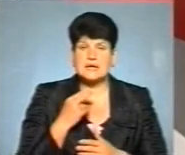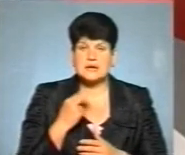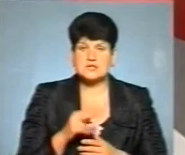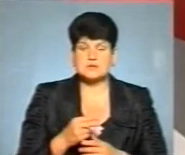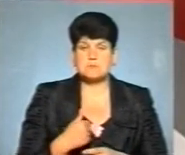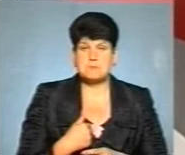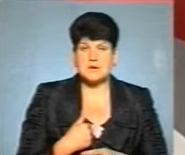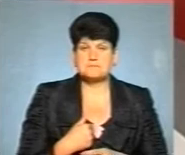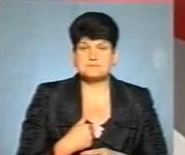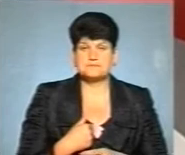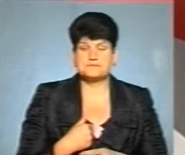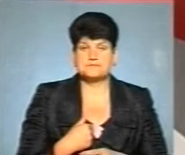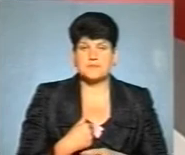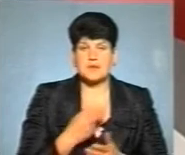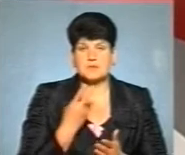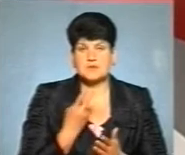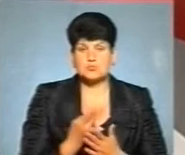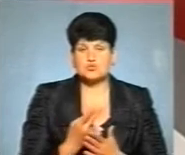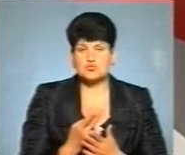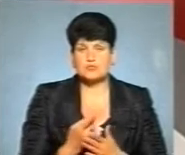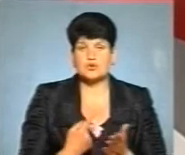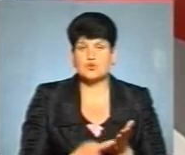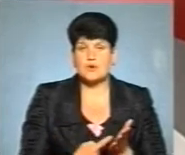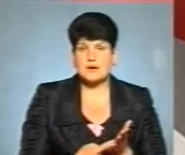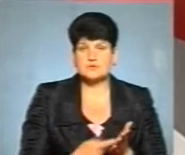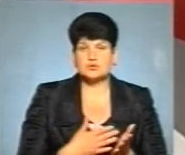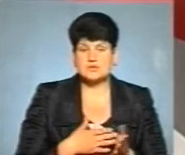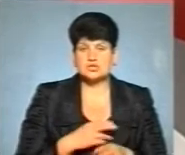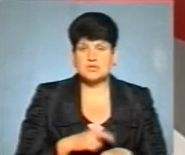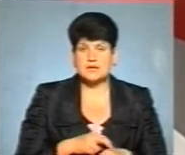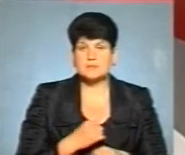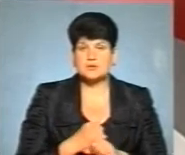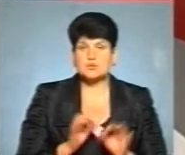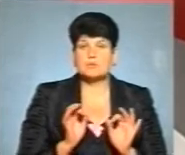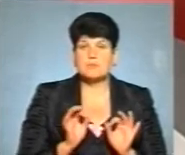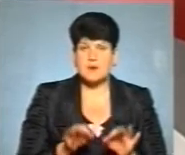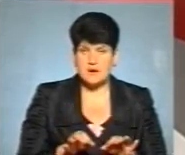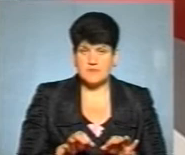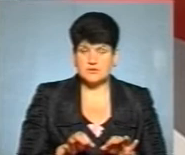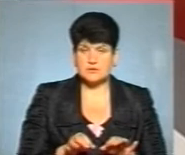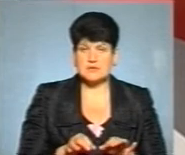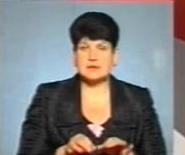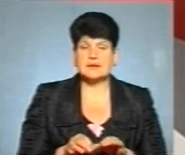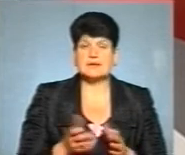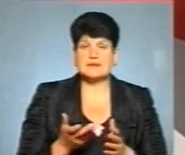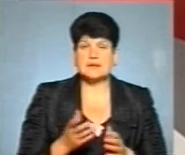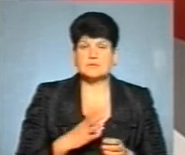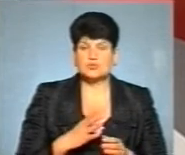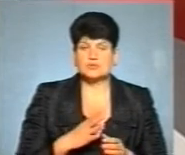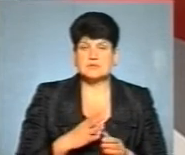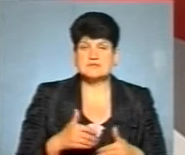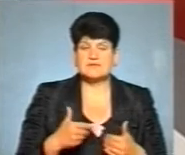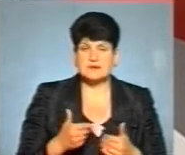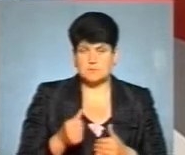ми демонструємо це і доказуємо, що наші лікарі працюють правильно. І десь зараз вже було буквально місяць тому